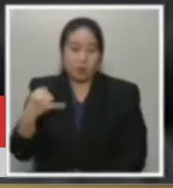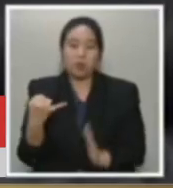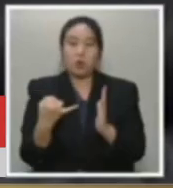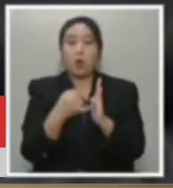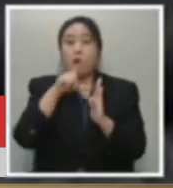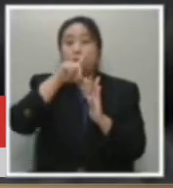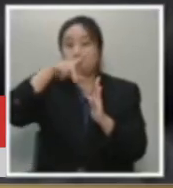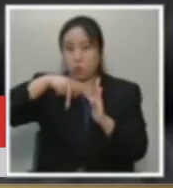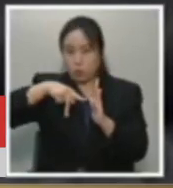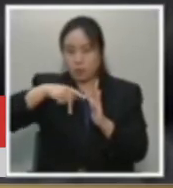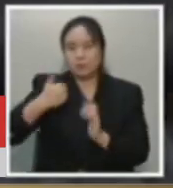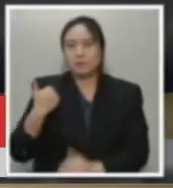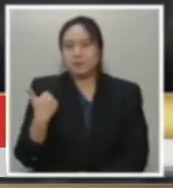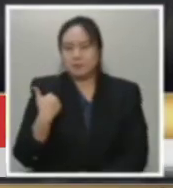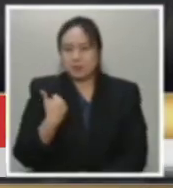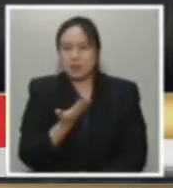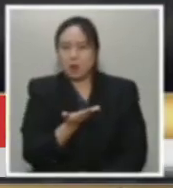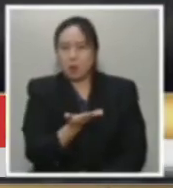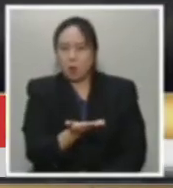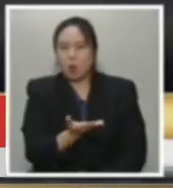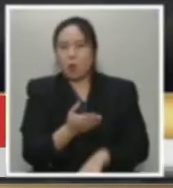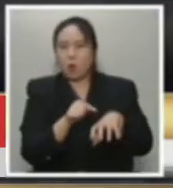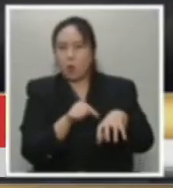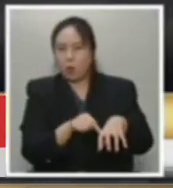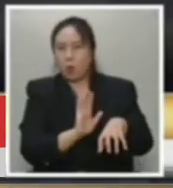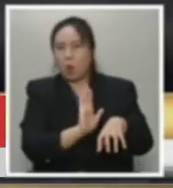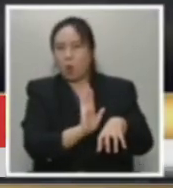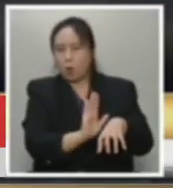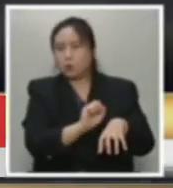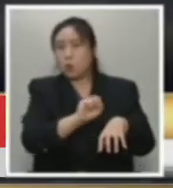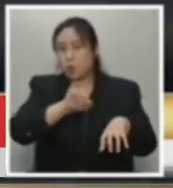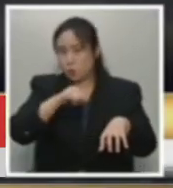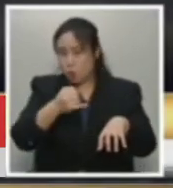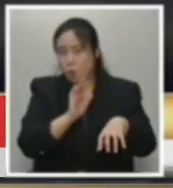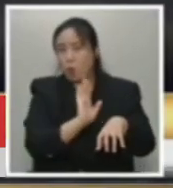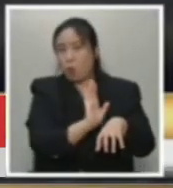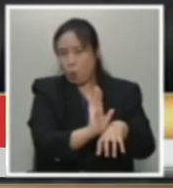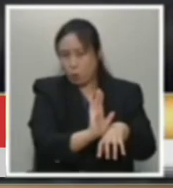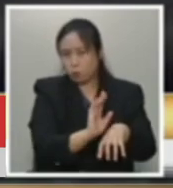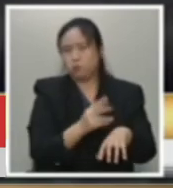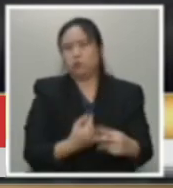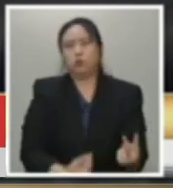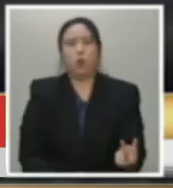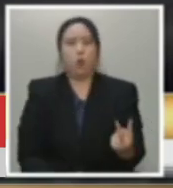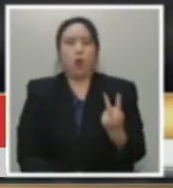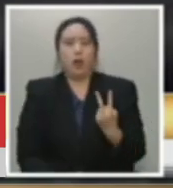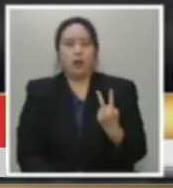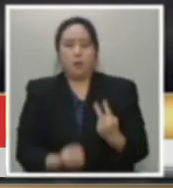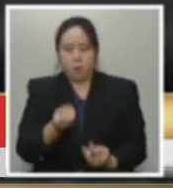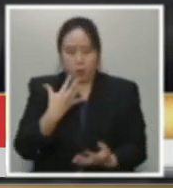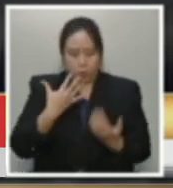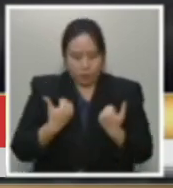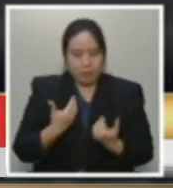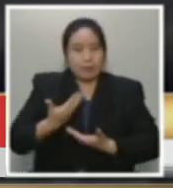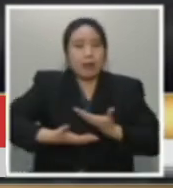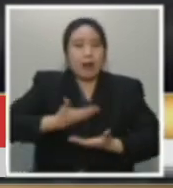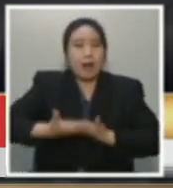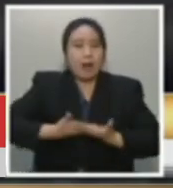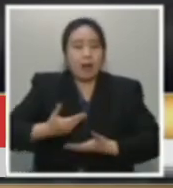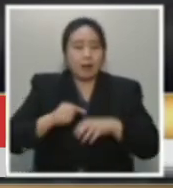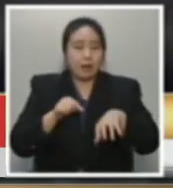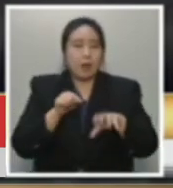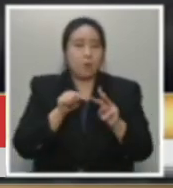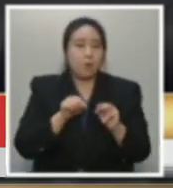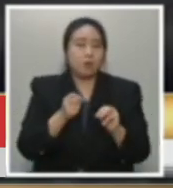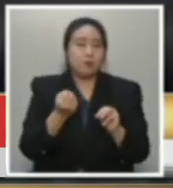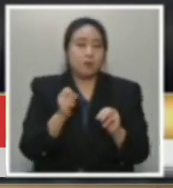รับการร้องเรียนจากสจ.อำเภอแม่ทาจังหวัดลำพูน2ท่านถึงเรื่องการที่ตลาดดอยแก้วหมู่12ตำบล